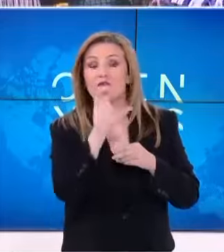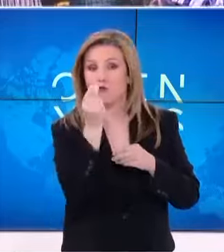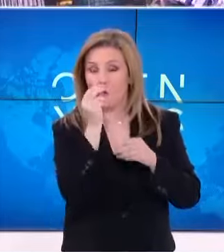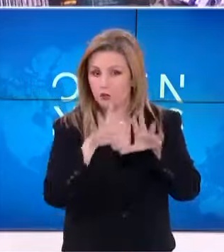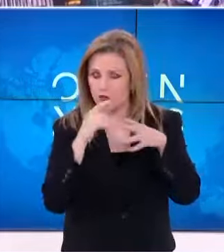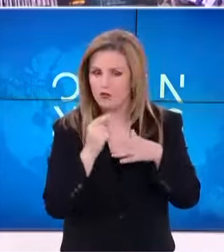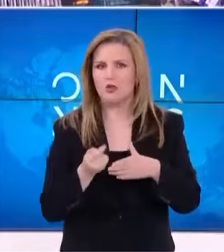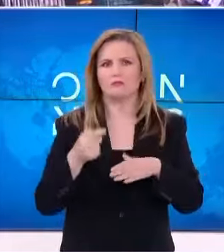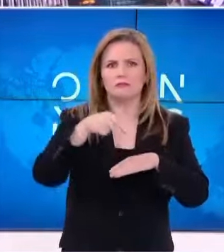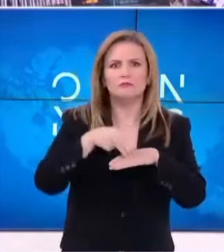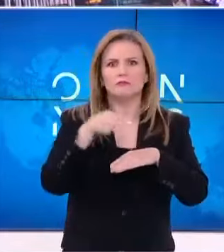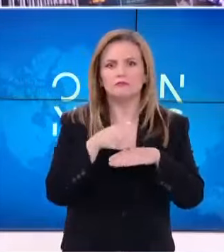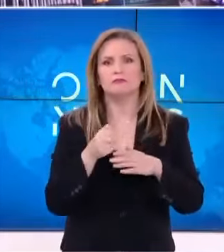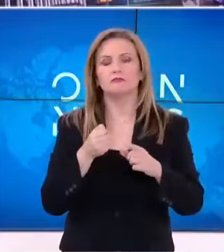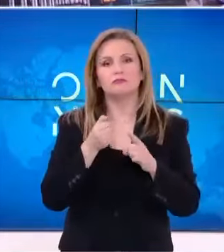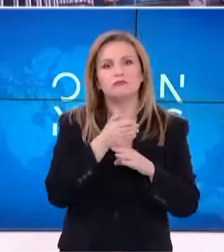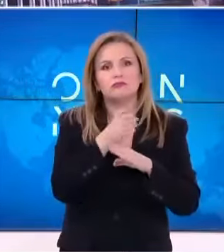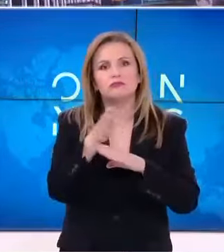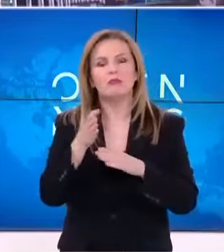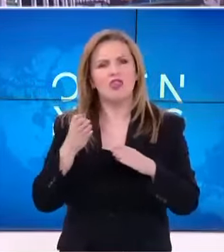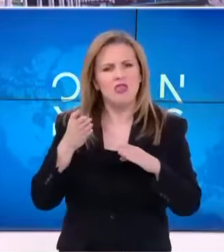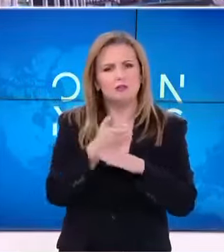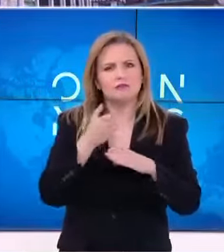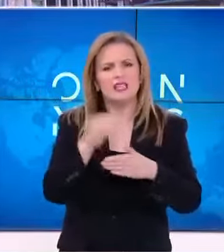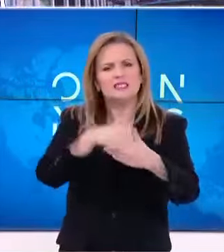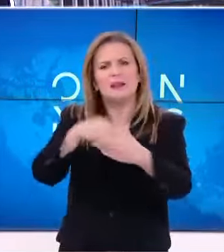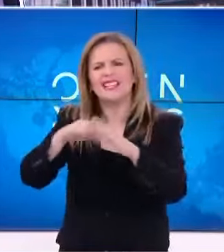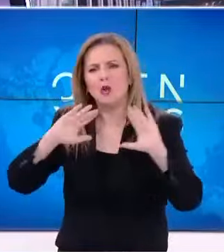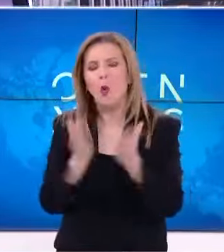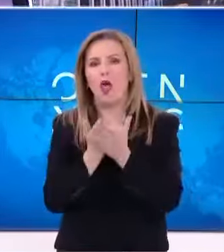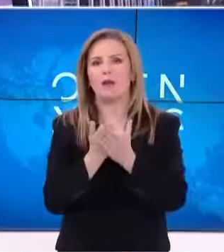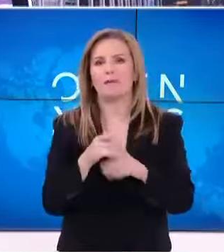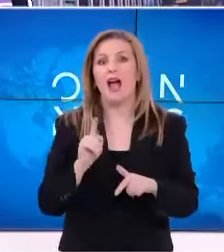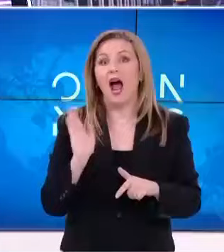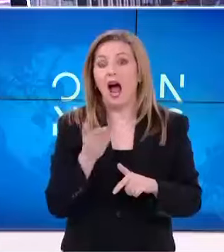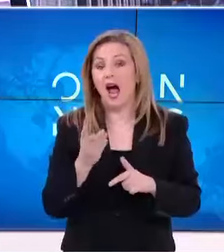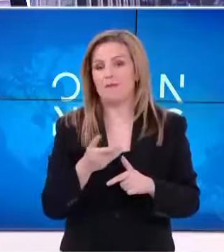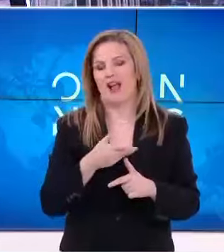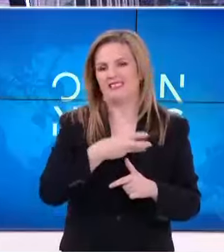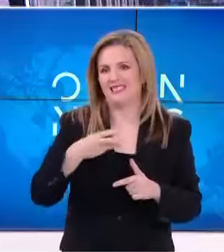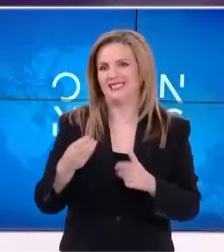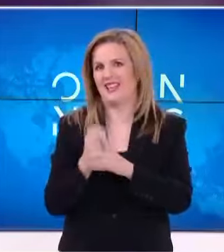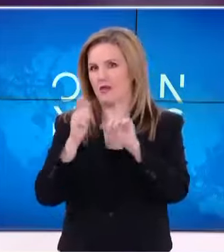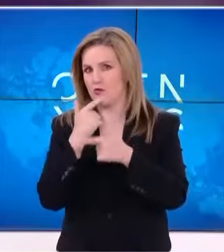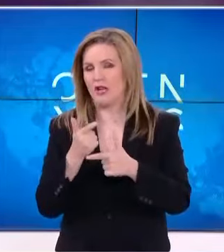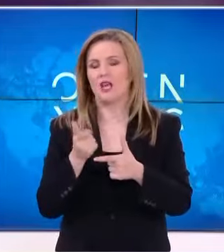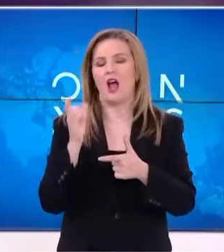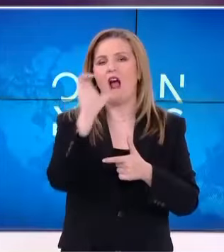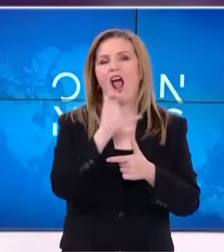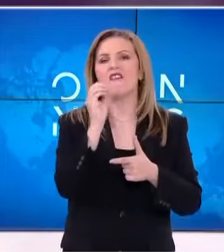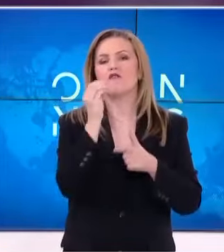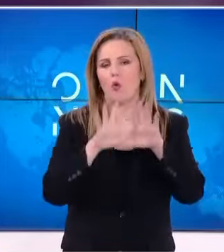δημοκρατία ή στα άλλα κόμματα θα είναι κενές οι έδρες όπως συμβαίνει και στη βουλή οι βουλευτές και οι ευρωβουλευτές της πλεύσης